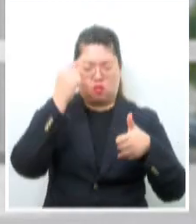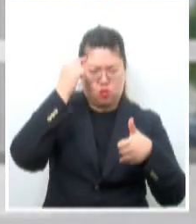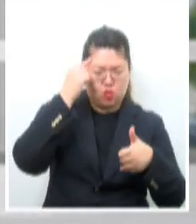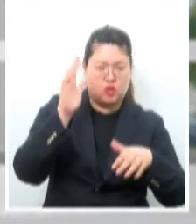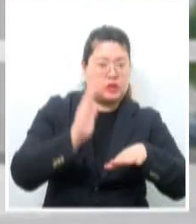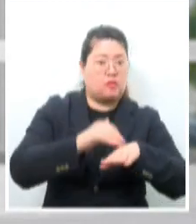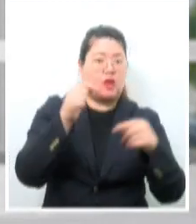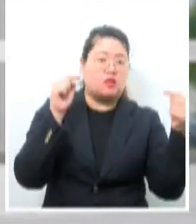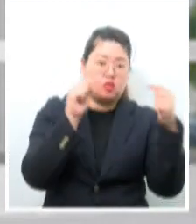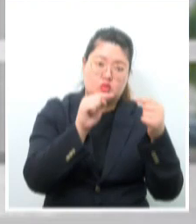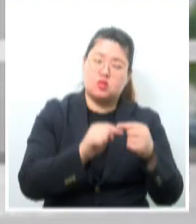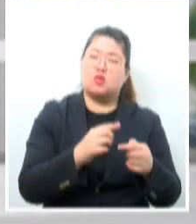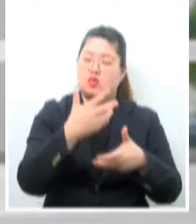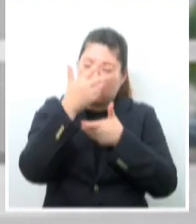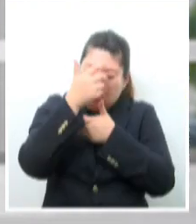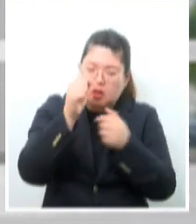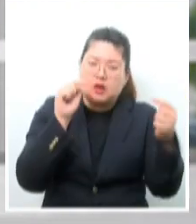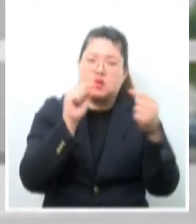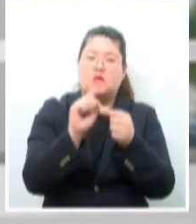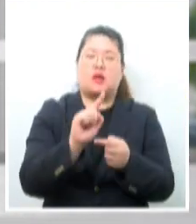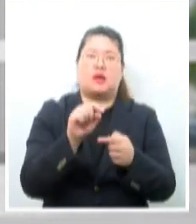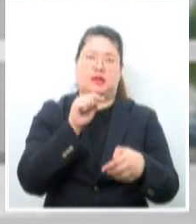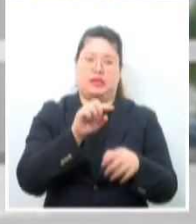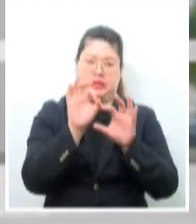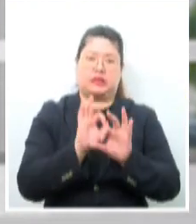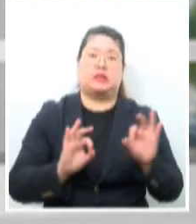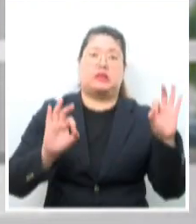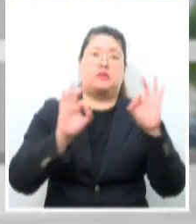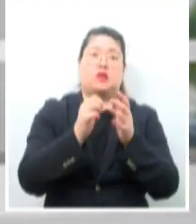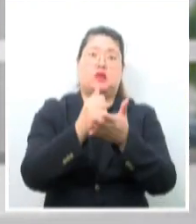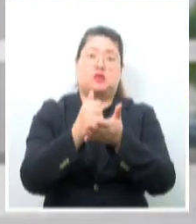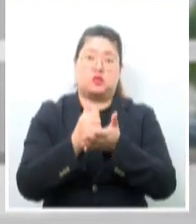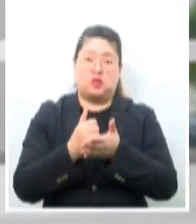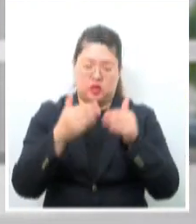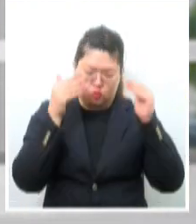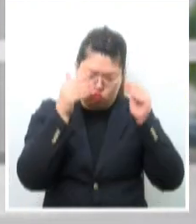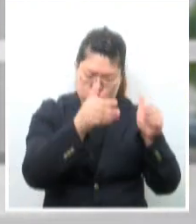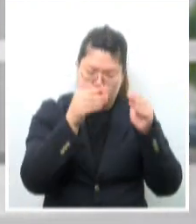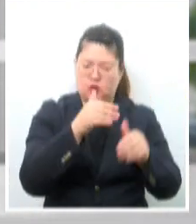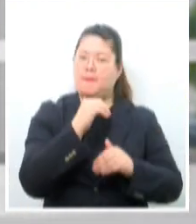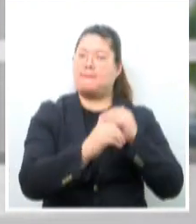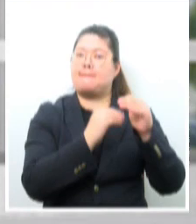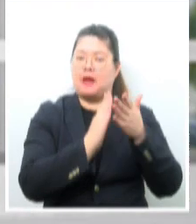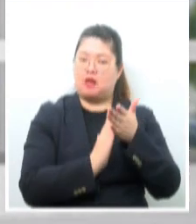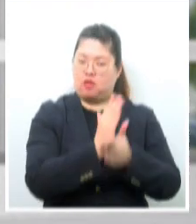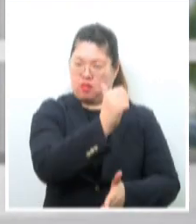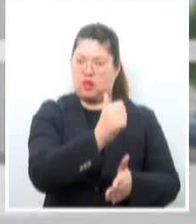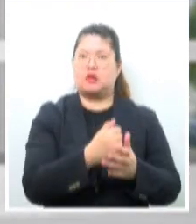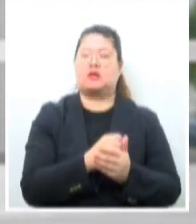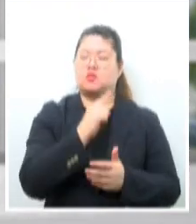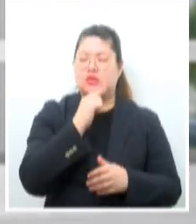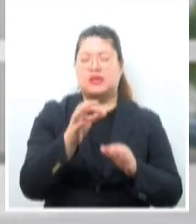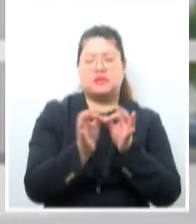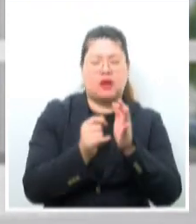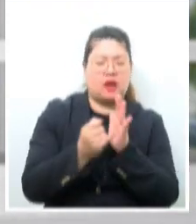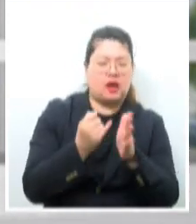ดรวมทั้งความสนใจในด้านไหนสิ่งนี้นะครับจะทำให้ผู้เรียนสามารถที่จะโฟกัสไปได้ถ้าให้ผมระบุได้ง่ายๆเลยนะครับความ